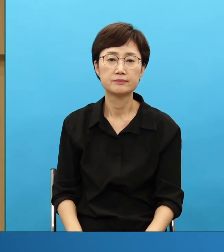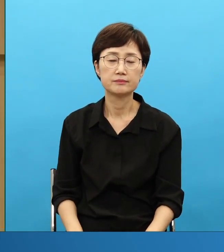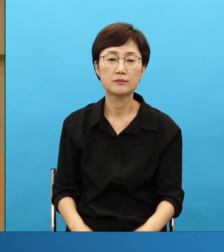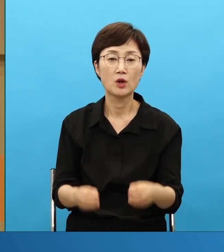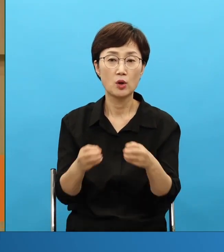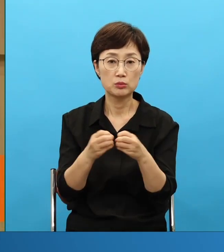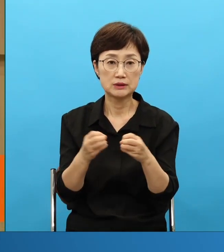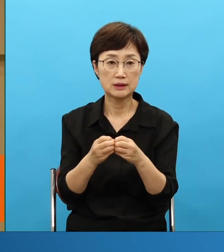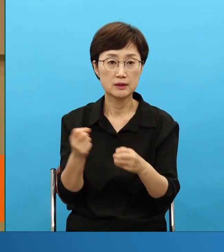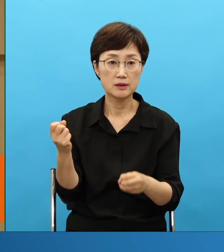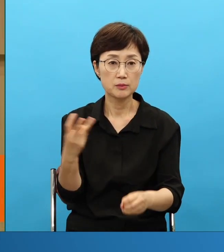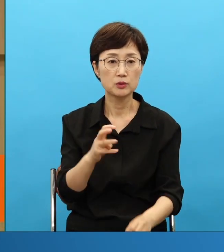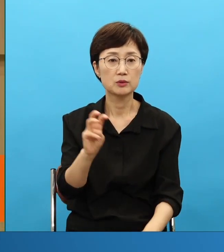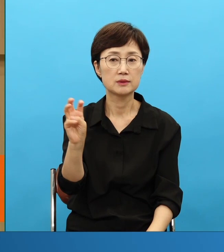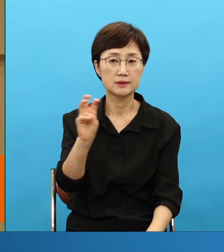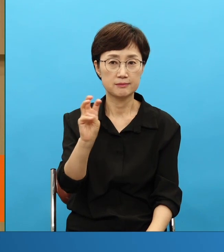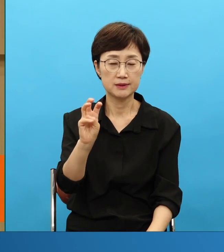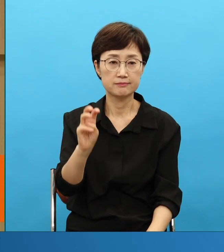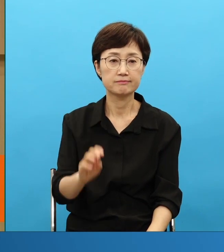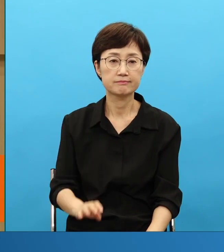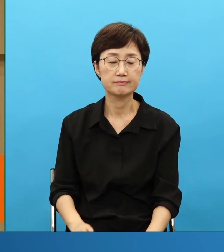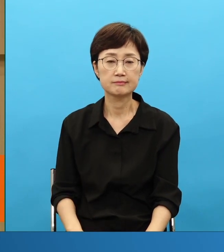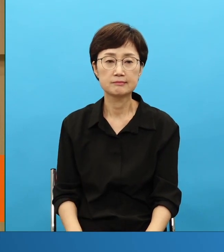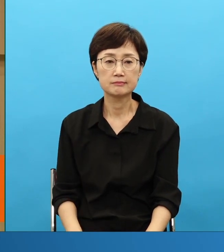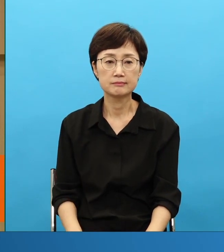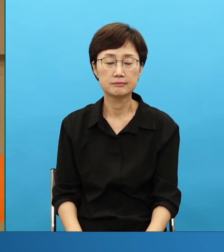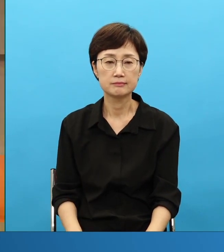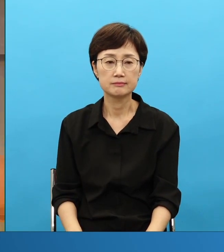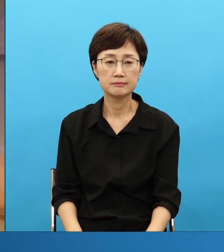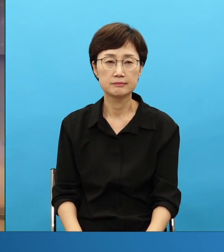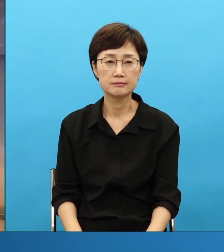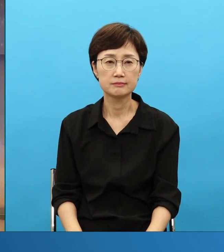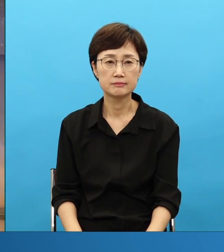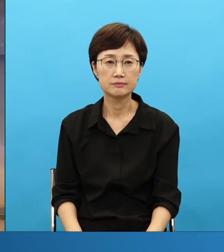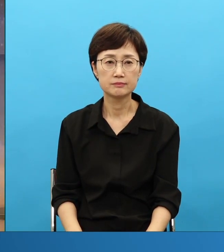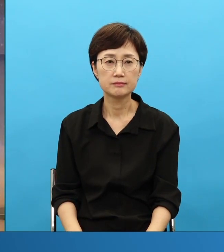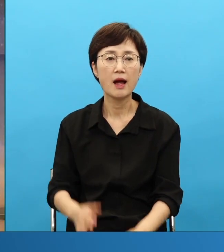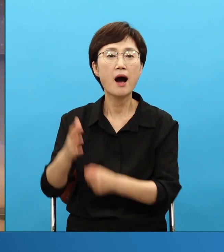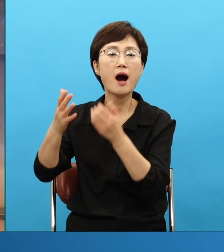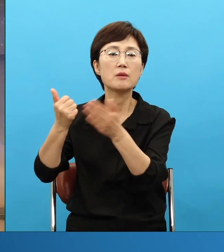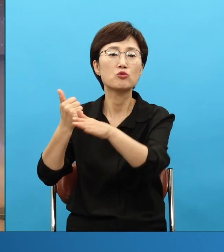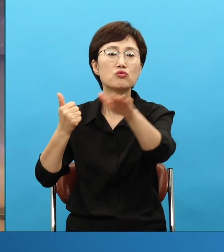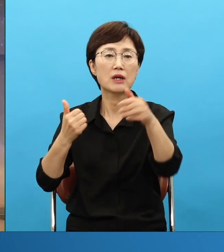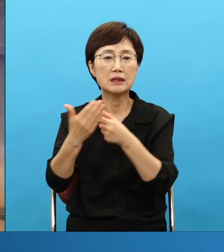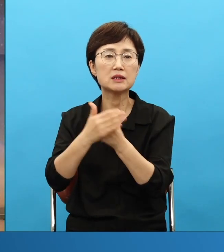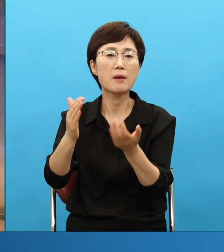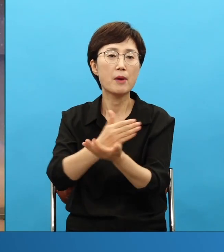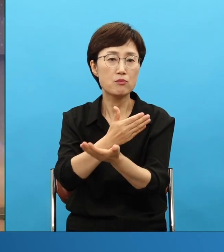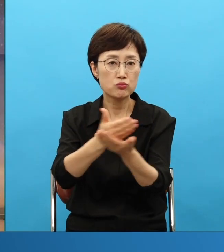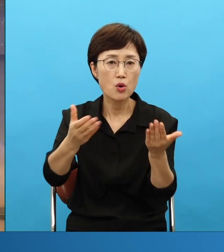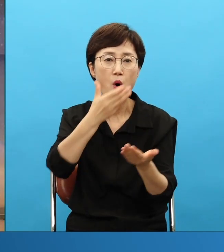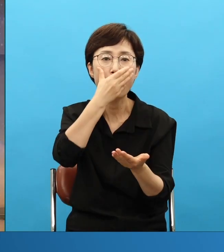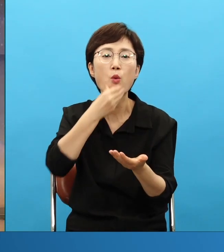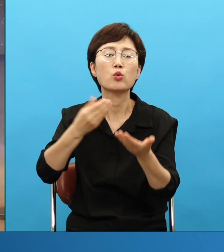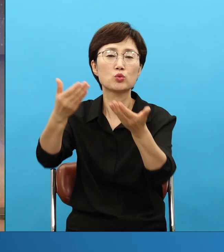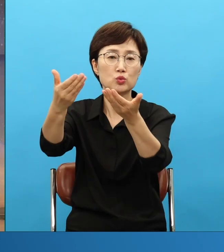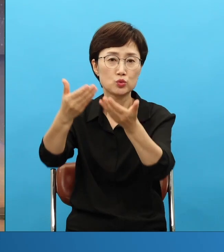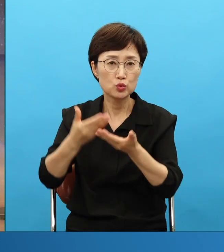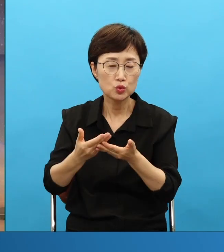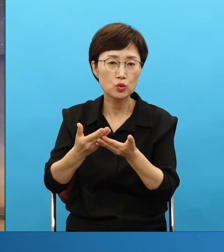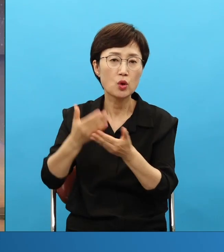교독문 30번이 되겠습니다. And we're going to have the responsive reading. 하나님은 우리에게 은혜를